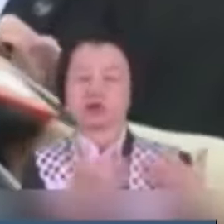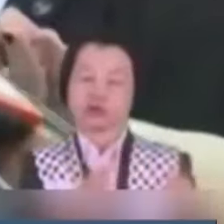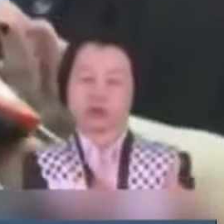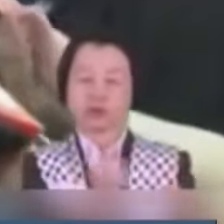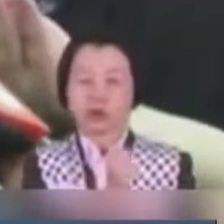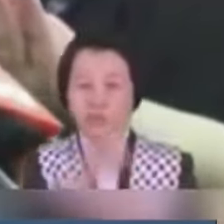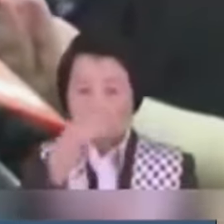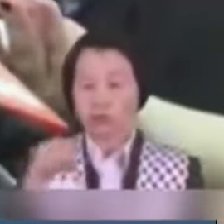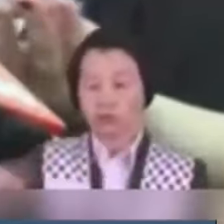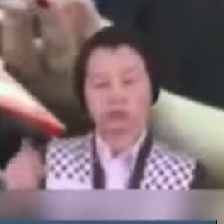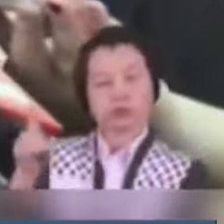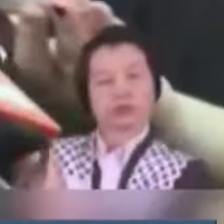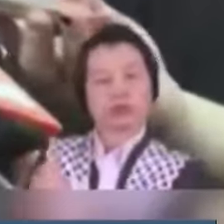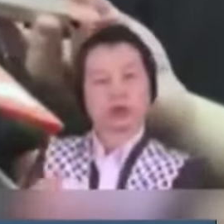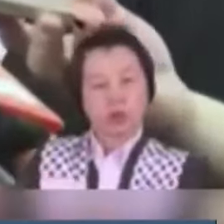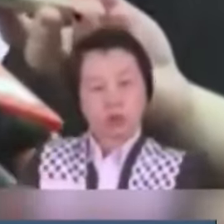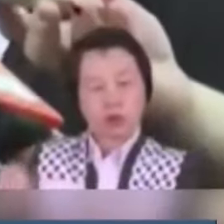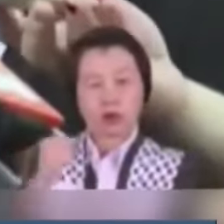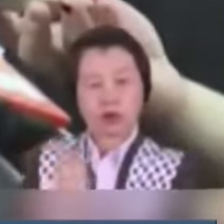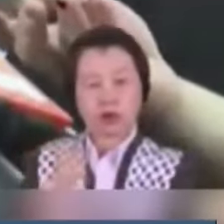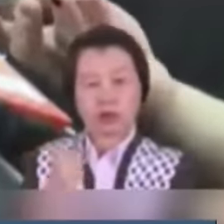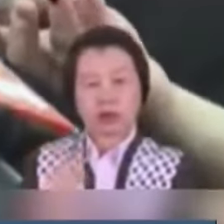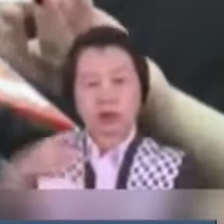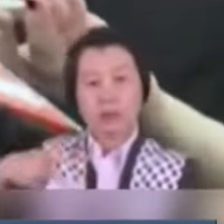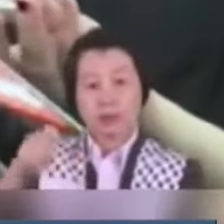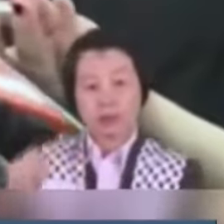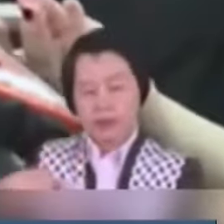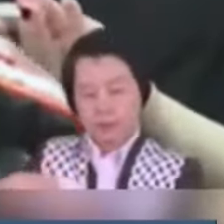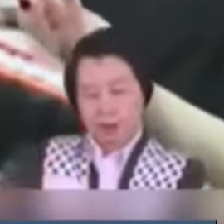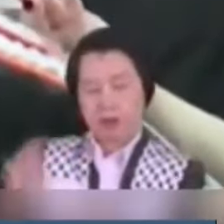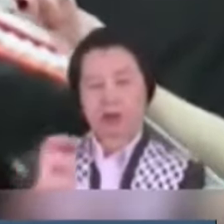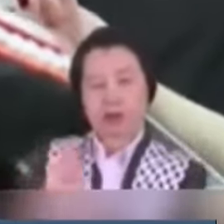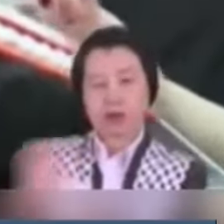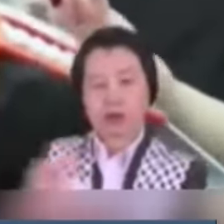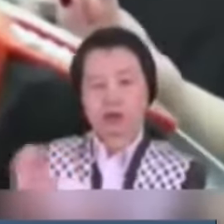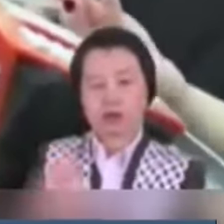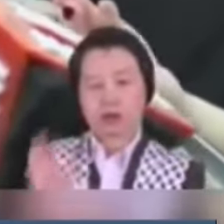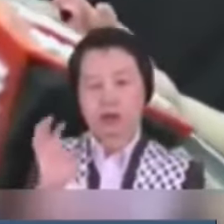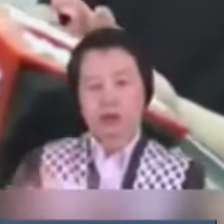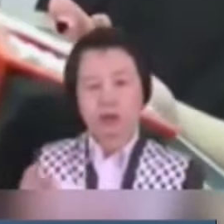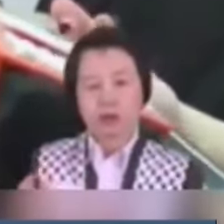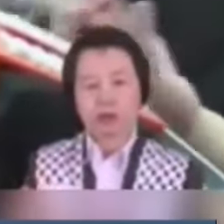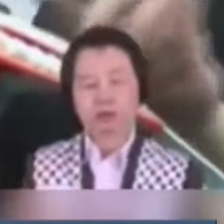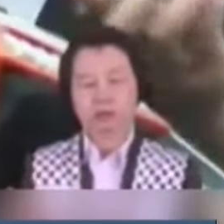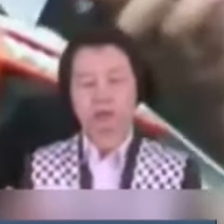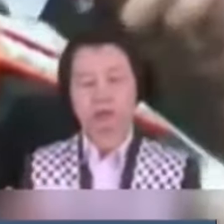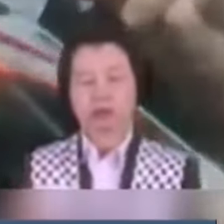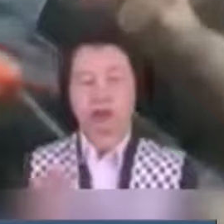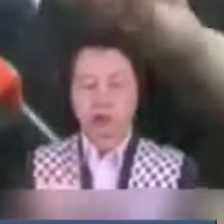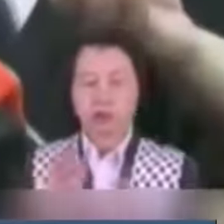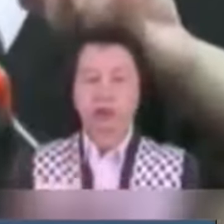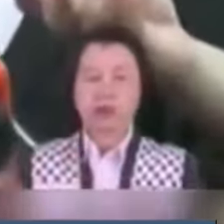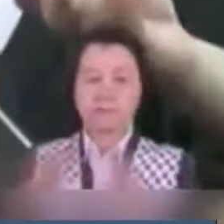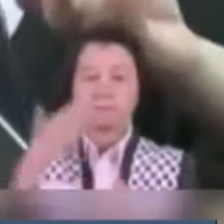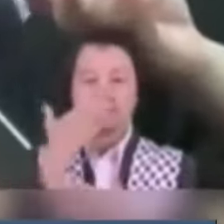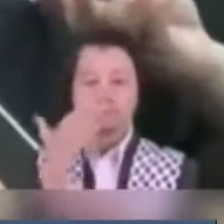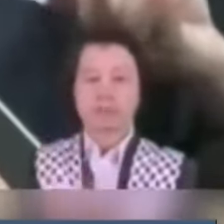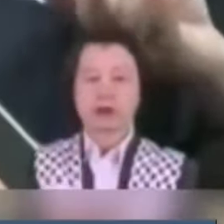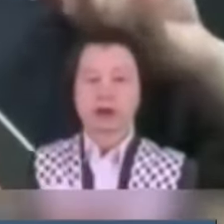pemint dikandar ke Al tiap Ik duragak lukum dekat dibayar penyampau jam gawaud